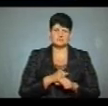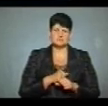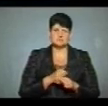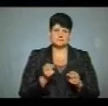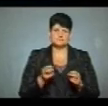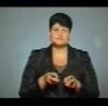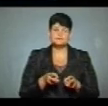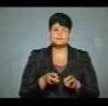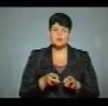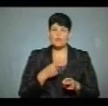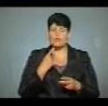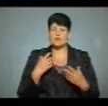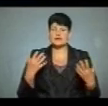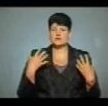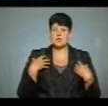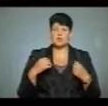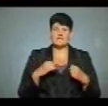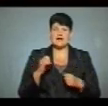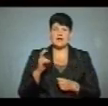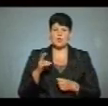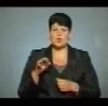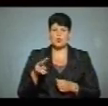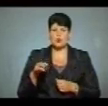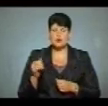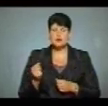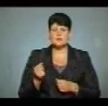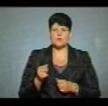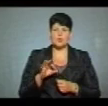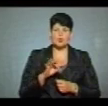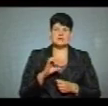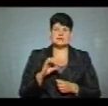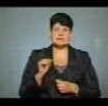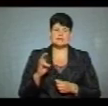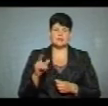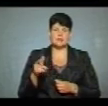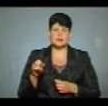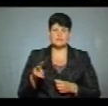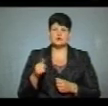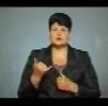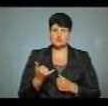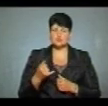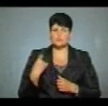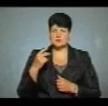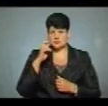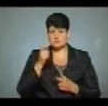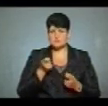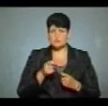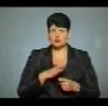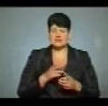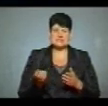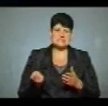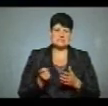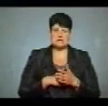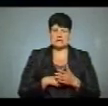Як повідомив начальник управління екології та природних ресурсів області Орест Сінгалевич, сьогодні в облдержадміністрації відбулася закрита